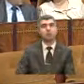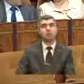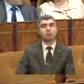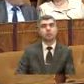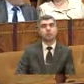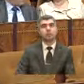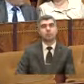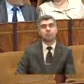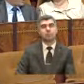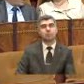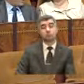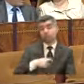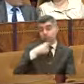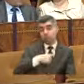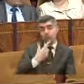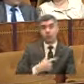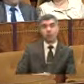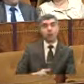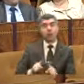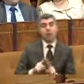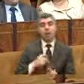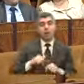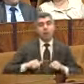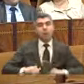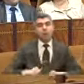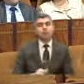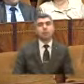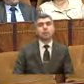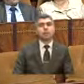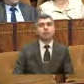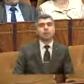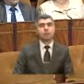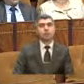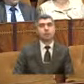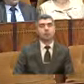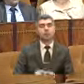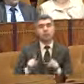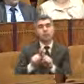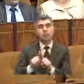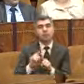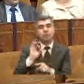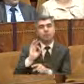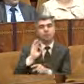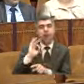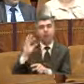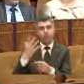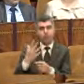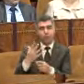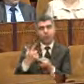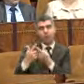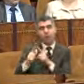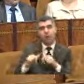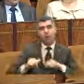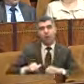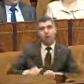لكن احنا لو حبذا السيد الوزير تكون بعد التوجيهات حسب العرض والطلب